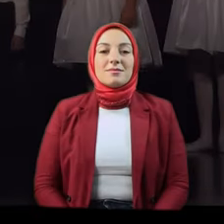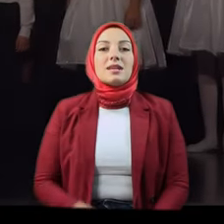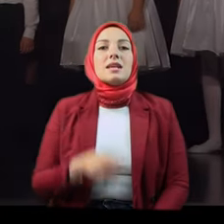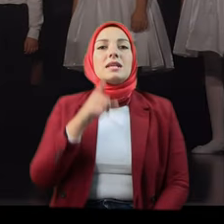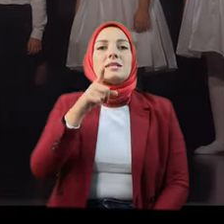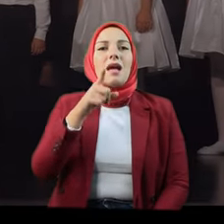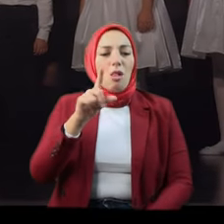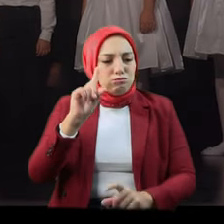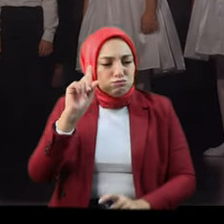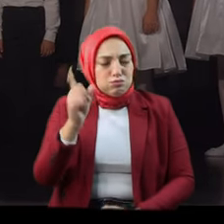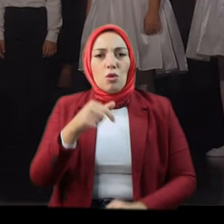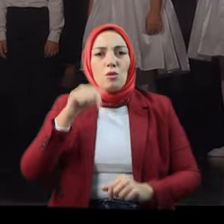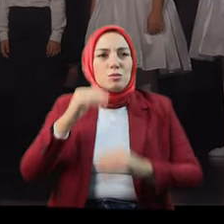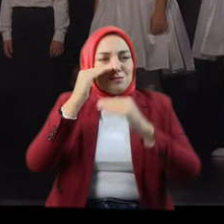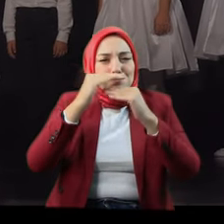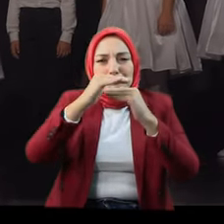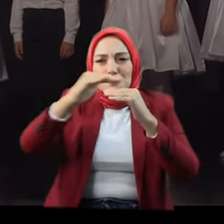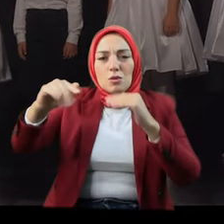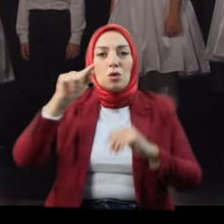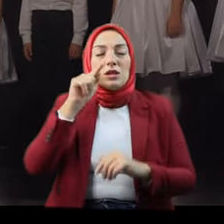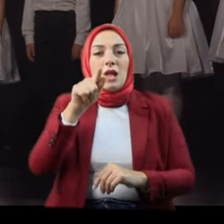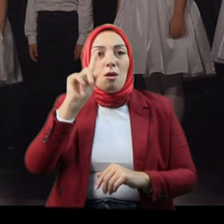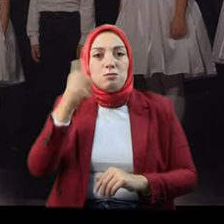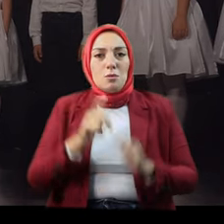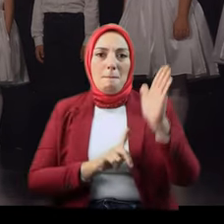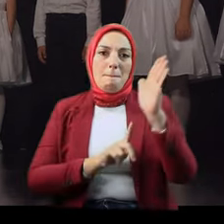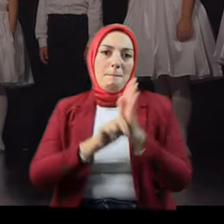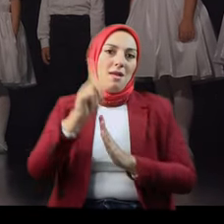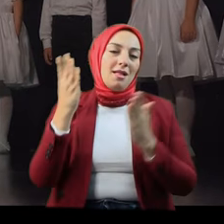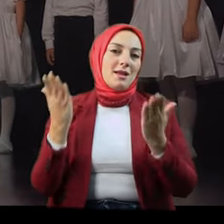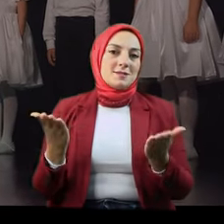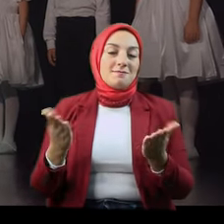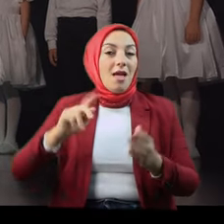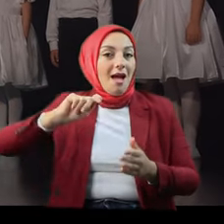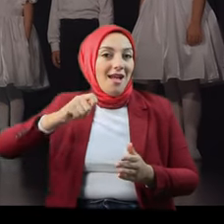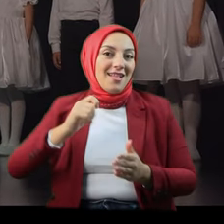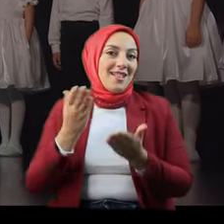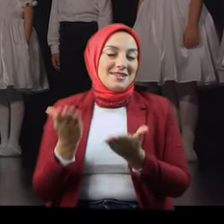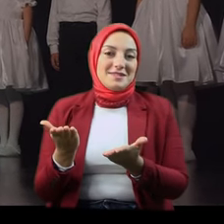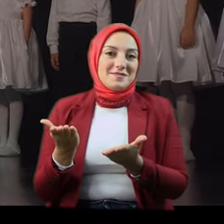yanar bu bu Ulus sende buldu uygarlığın